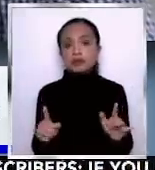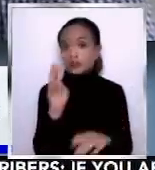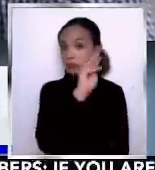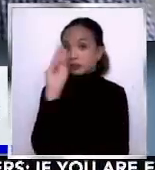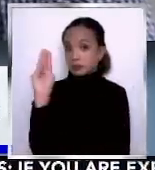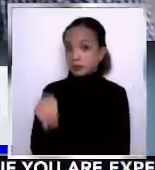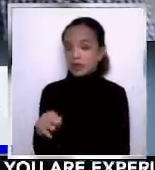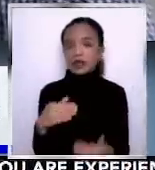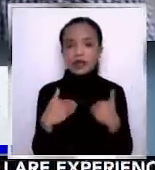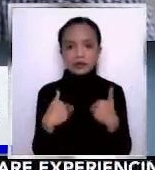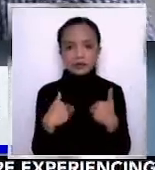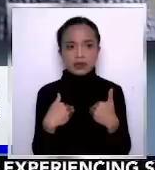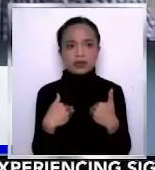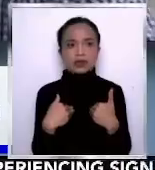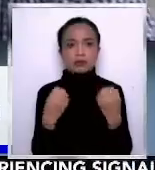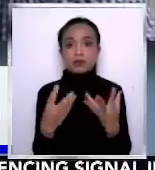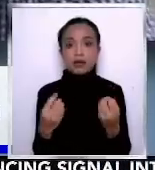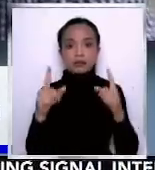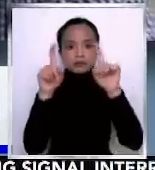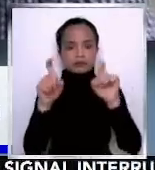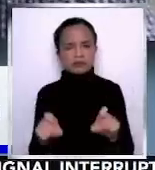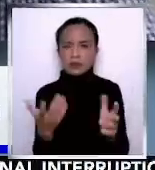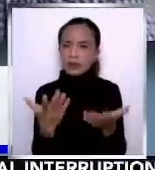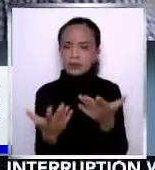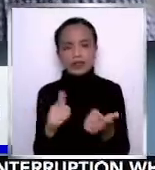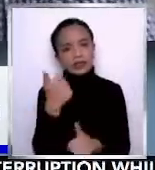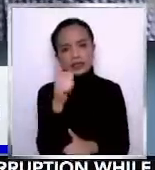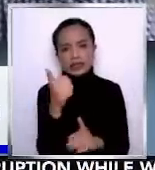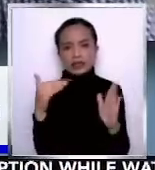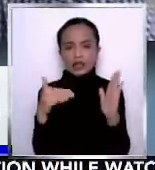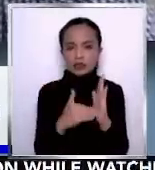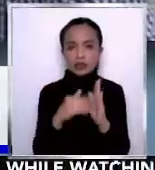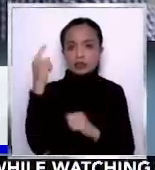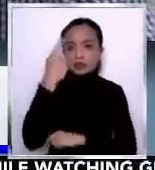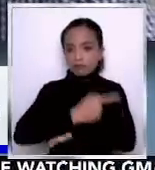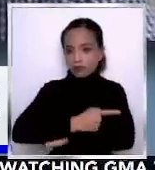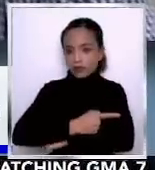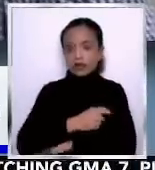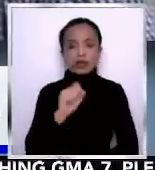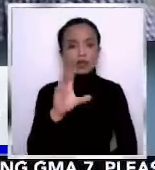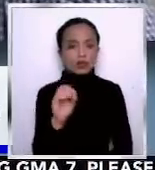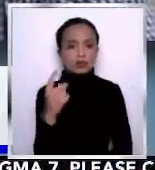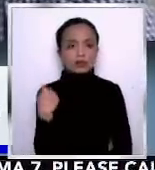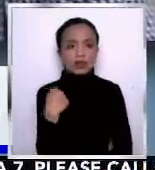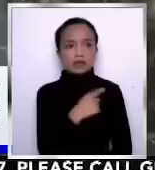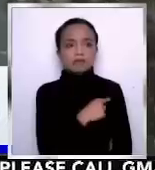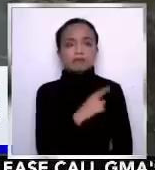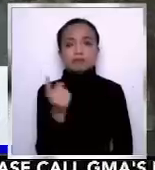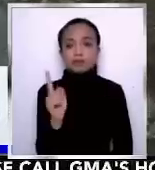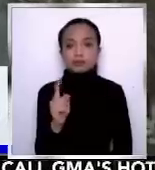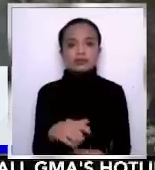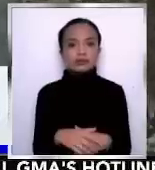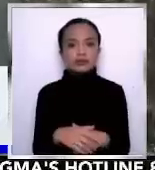have a sufficient number of tests. We're averaging 10,000 per day. So we're more or less capturing the trend.